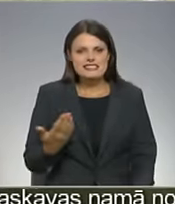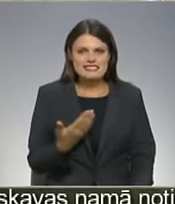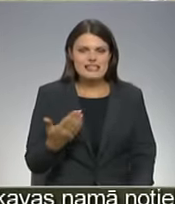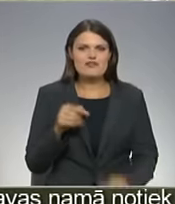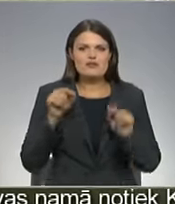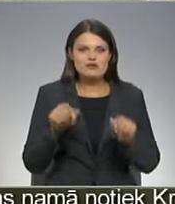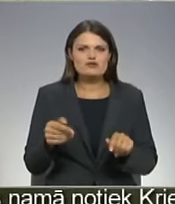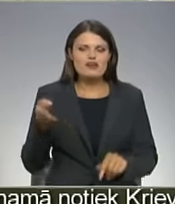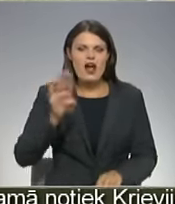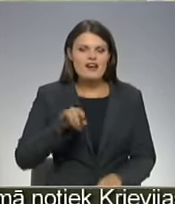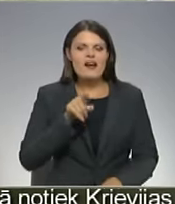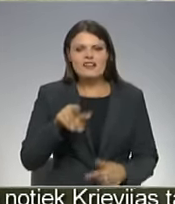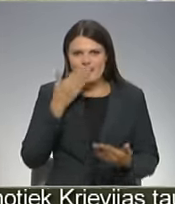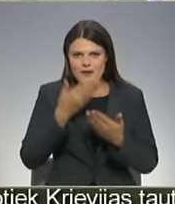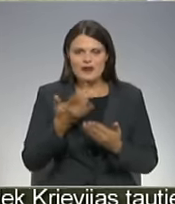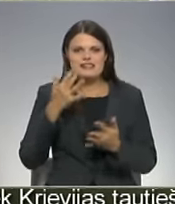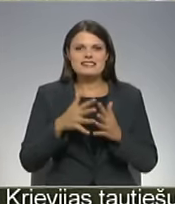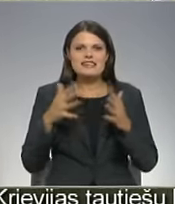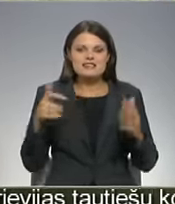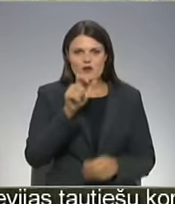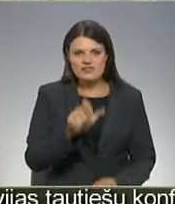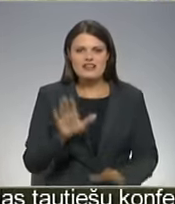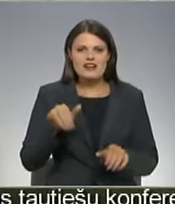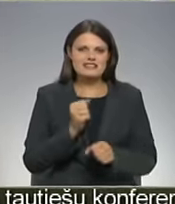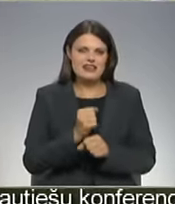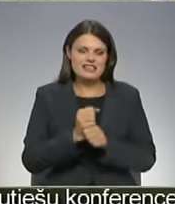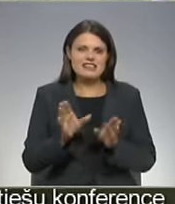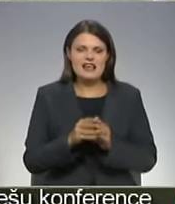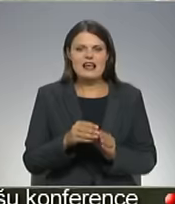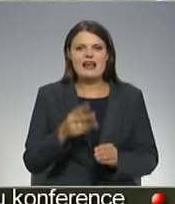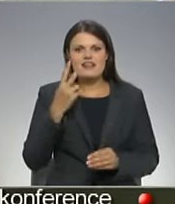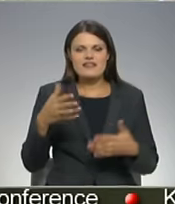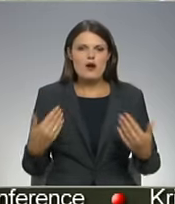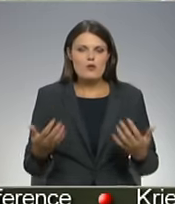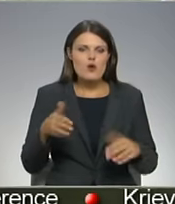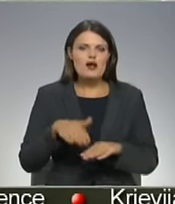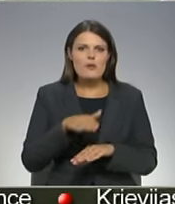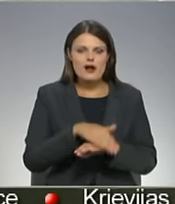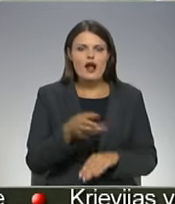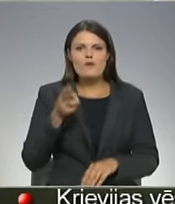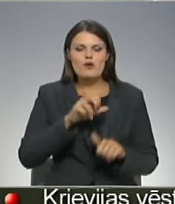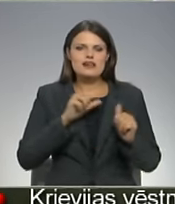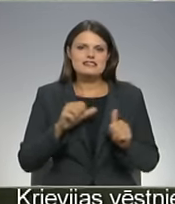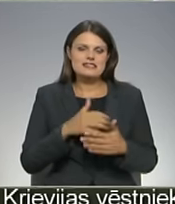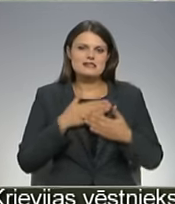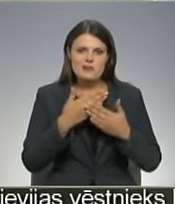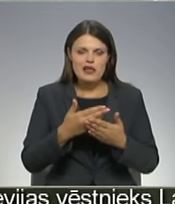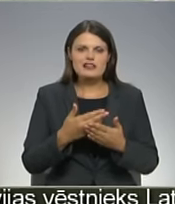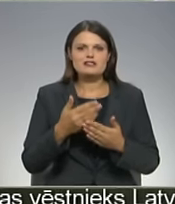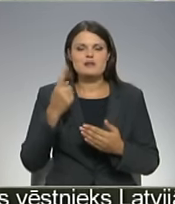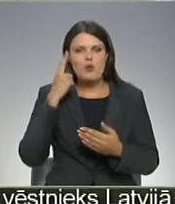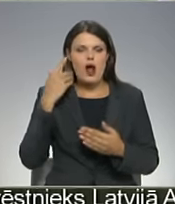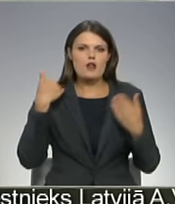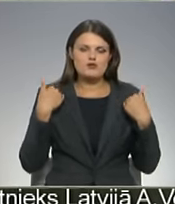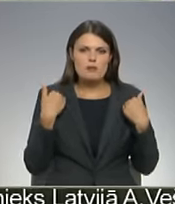Šajā kalnā viņi ir parādījuši, cik daudz cilvēks var izdarīt ar divām rokām, kājām un sirds mīlestību un galvas